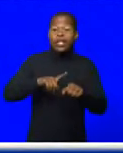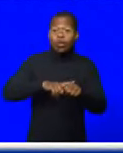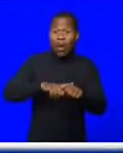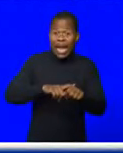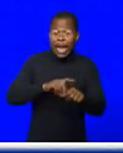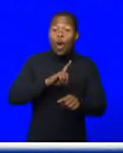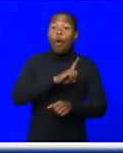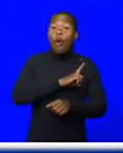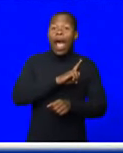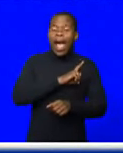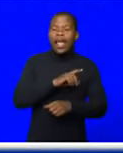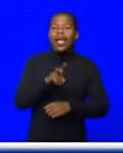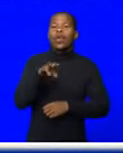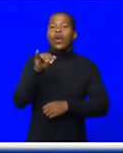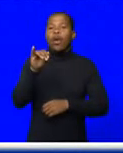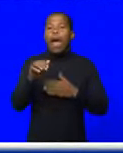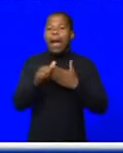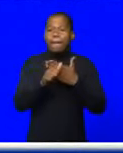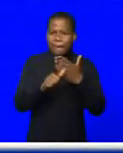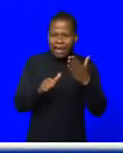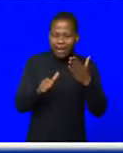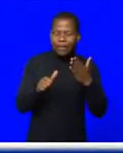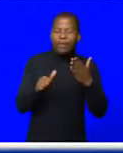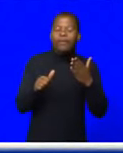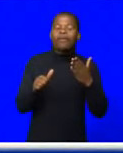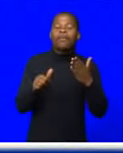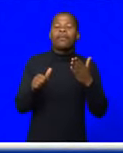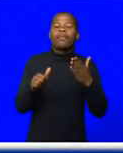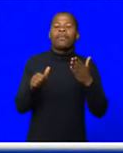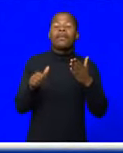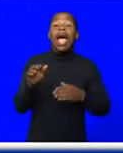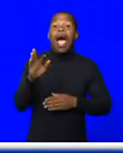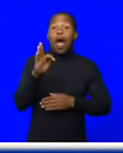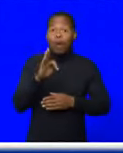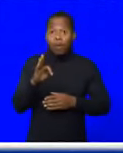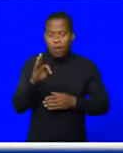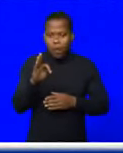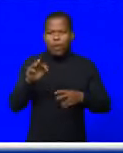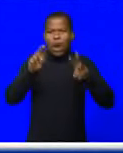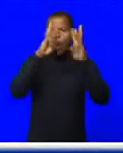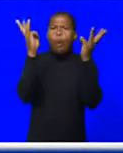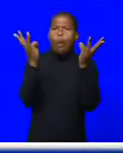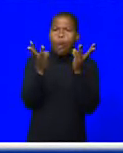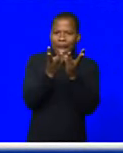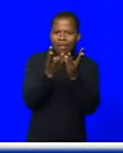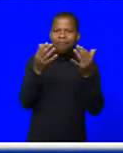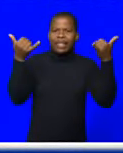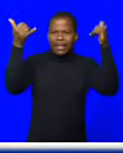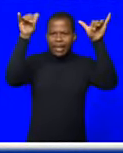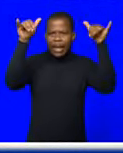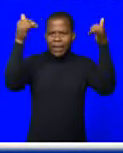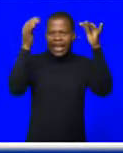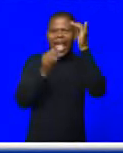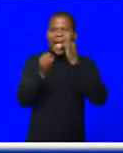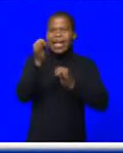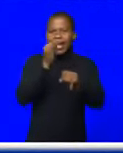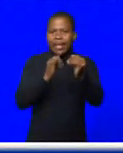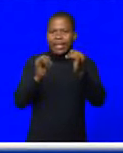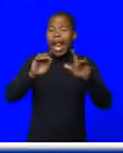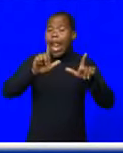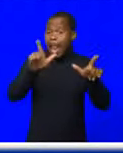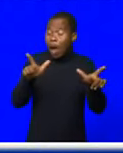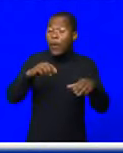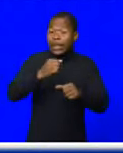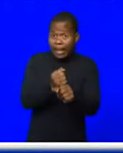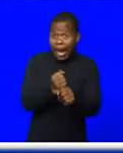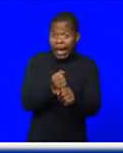lesiSwati. Likhuluma kulo mcimbi lobobanjele hotel eHappy Valley eZulwini liphini landvunankulu uThemba Masuku lithi kufanele kwentiwe